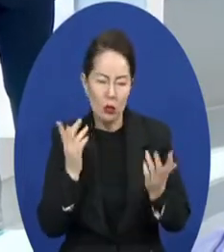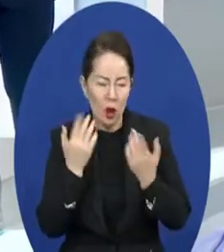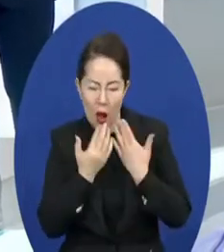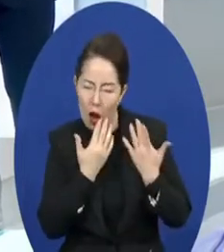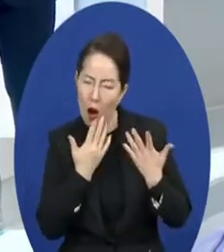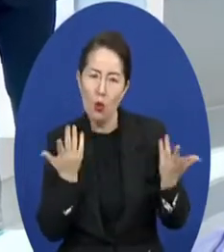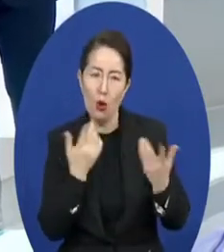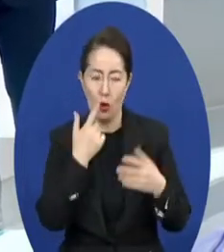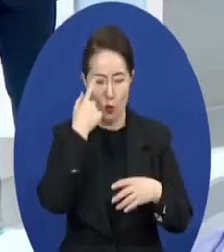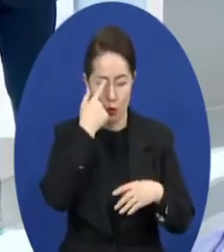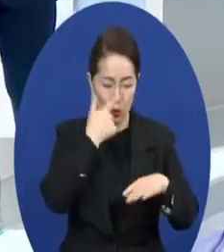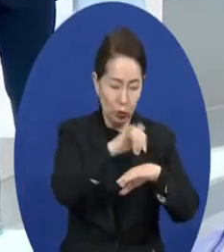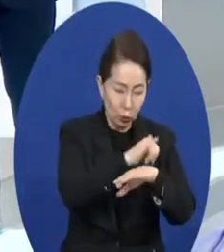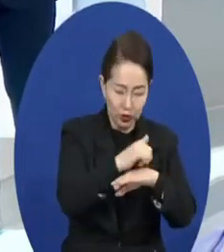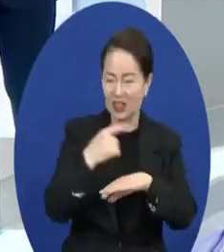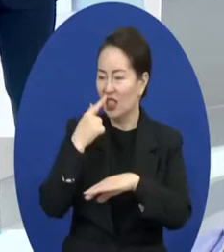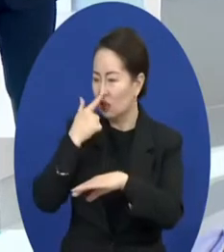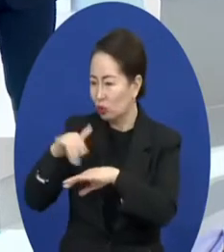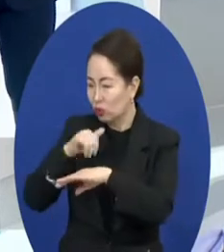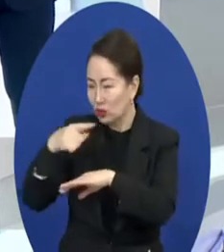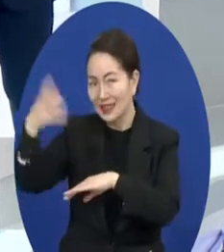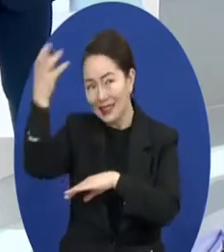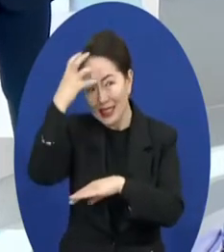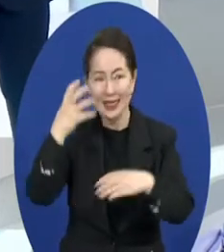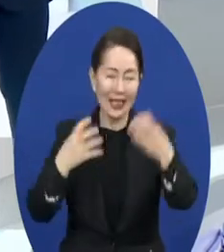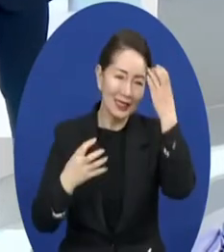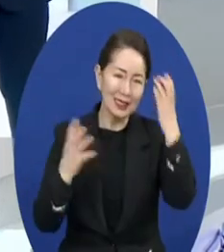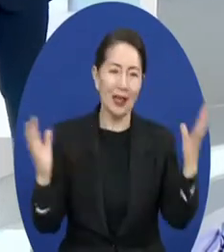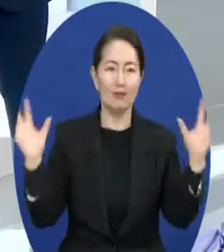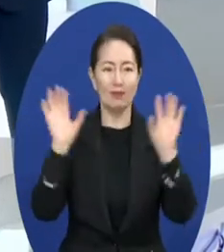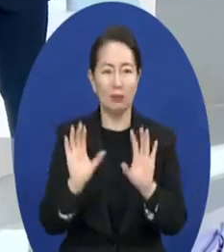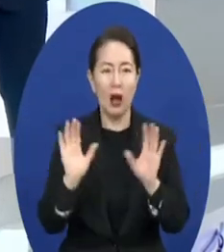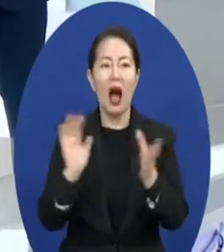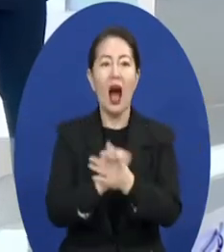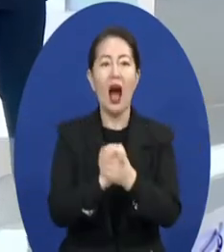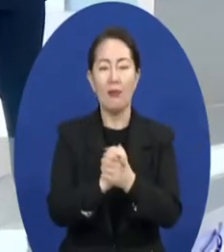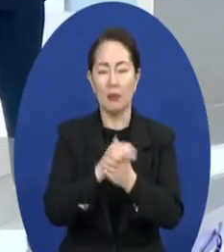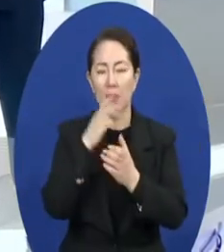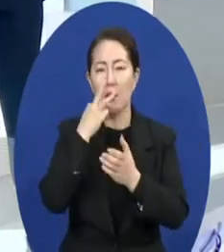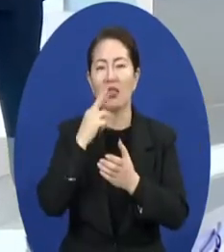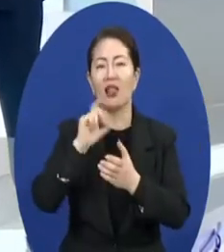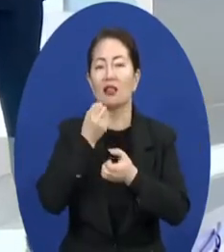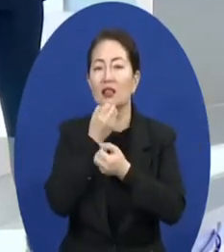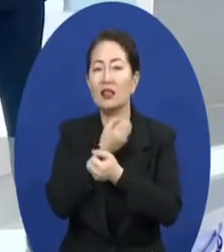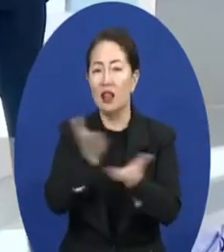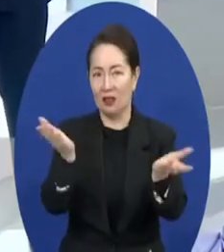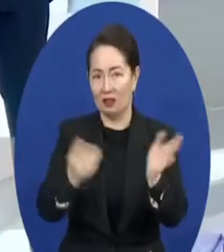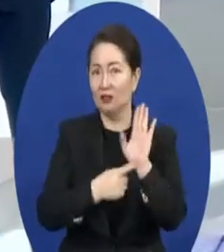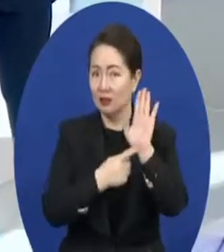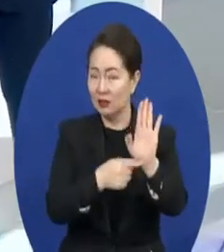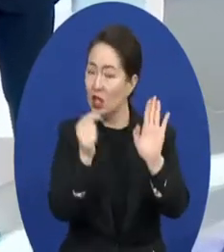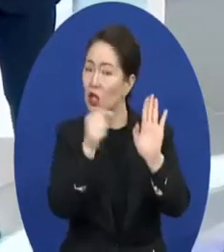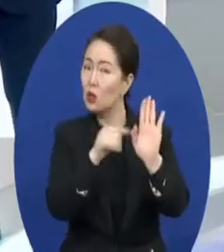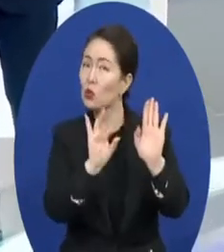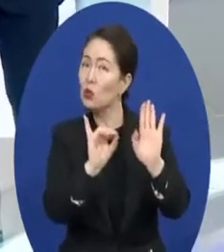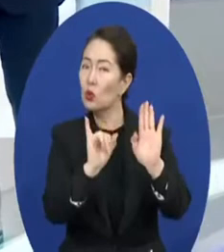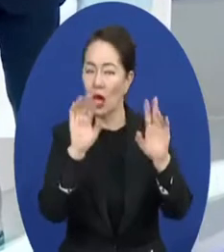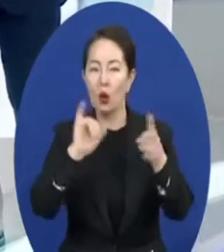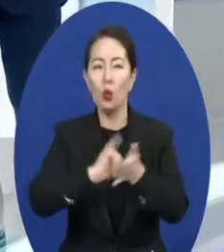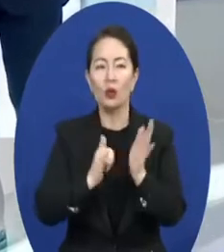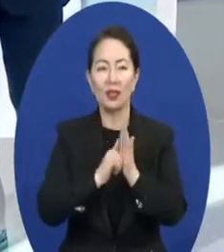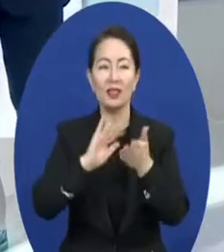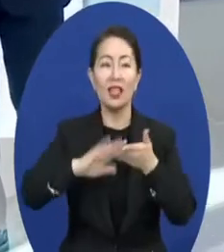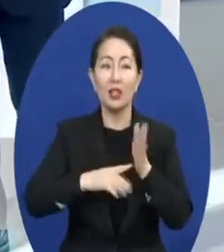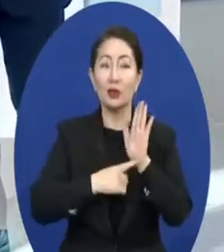Хятад хоёр улсын засгийн газар хоорондын хамтарсан мэдэгдлийг гаргасан. Тэгэхээр энэ мэдэгдэлд ямар одоо асуудлуудыг тусгасан талаар одоо үзэгч та